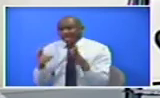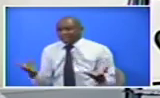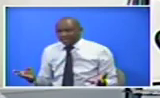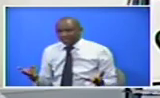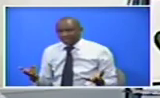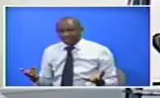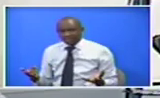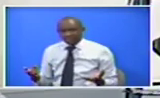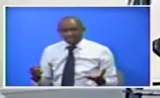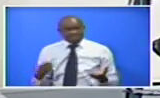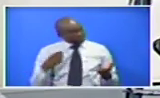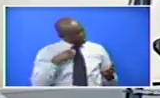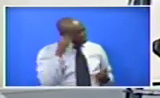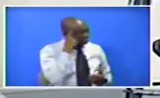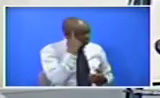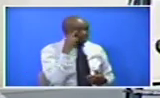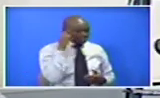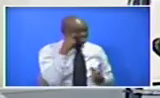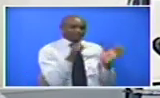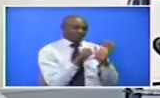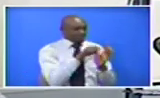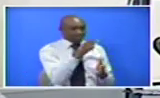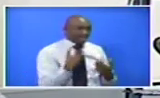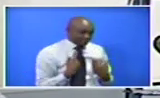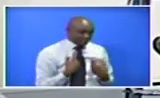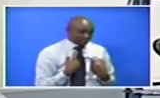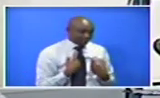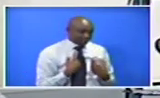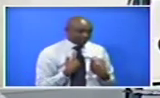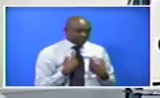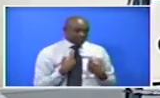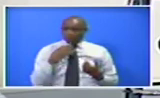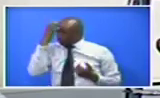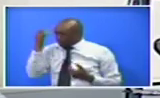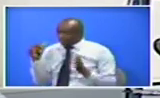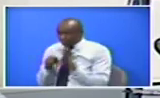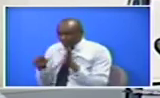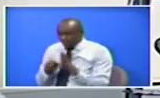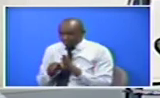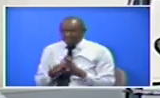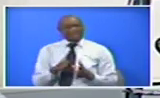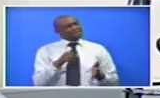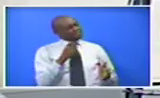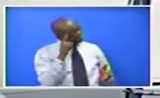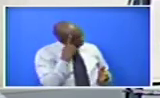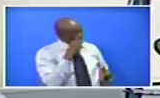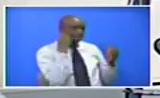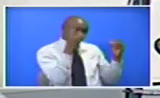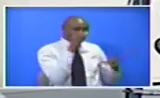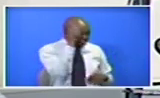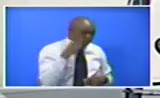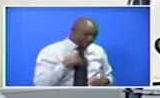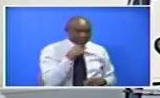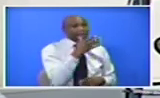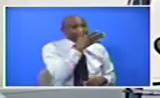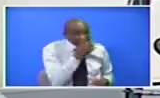Bona naona kuna ni kama kuna shida hapo kidogo. Kwa nini kuna shida? Pengine Mkenya hapo, manake naona wengi wanazungumza kwamba ingekuwa